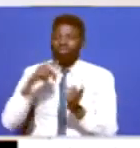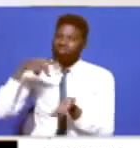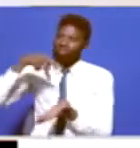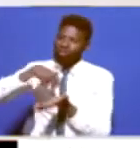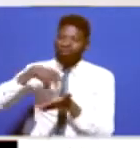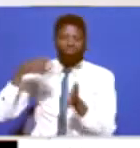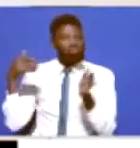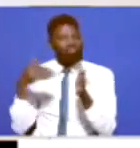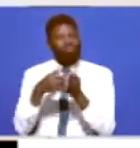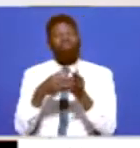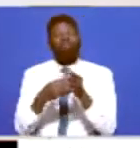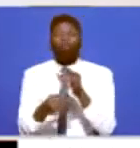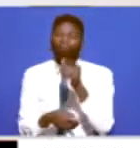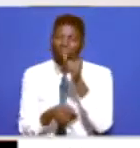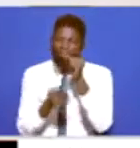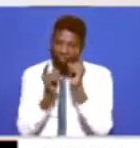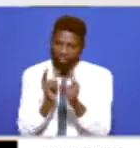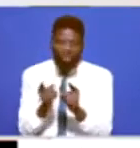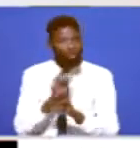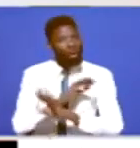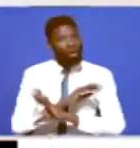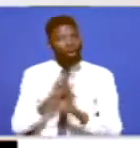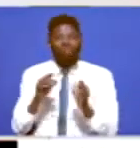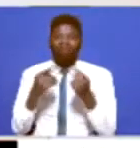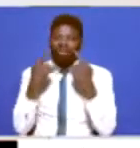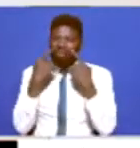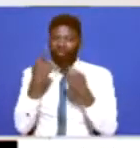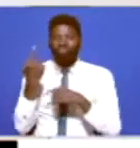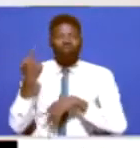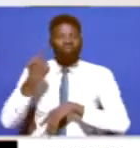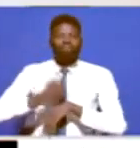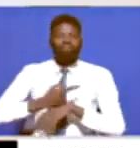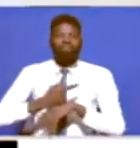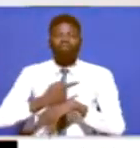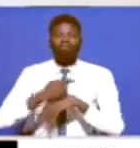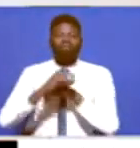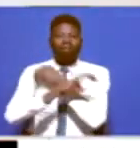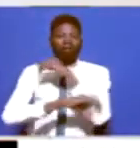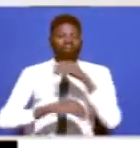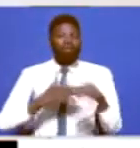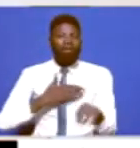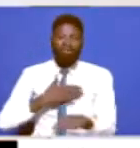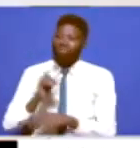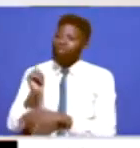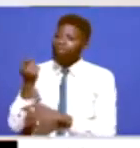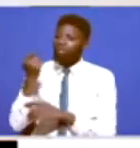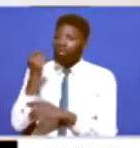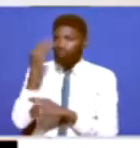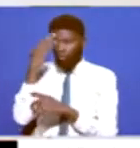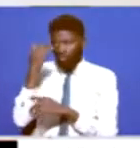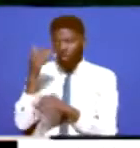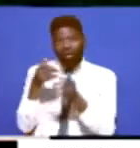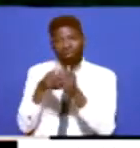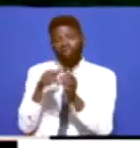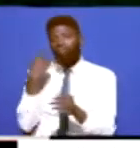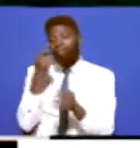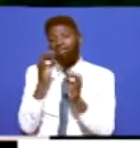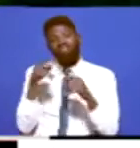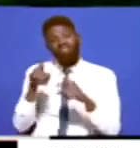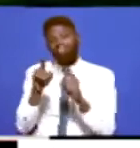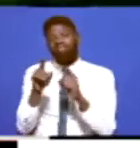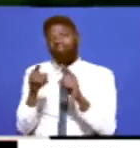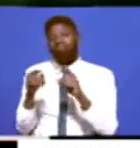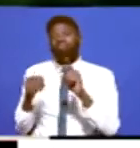kabisa, asionekane hata siku moja katika inji yetu ya Kenya, kwa sababu utaongoza nani kama unamwaga damu?